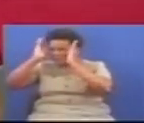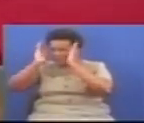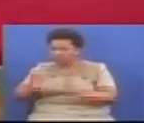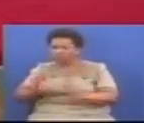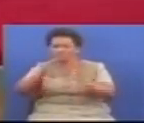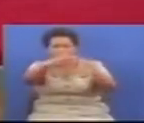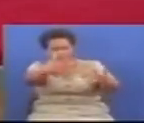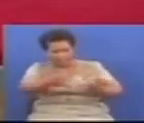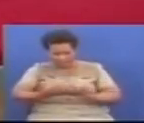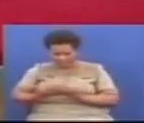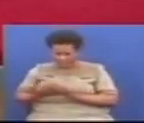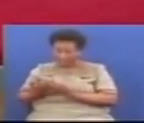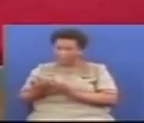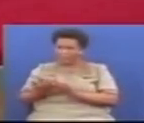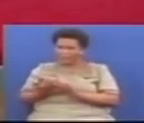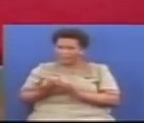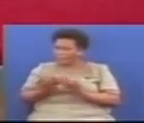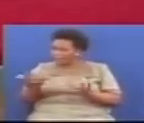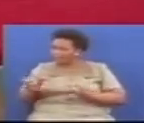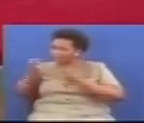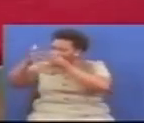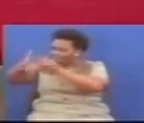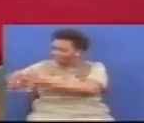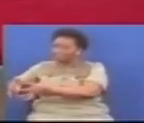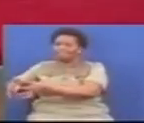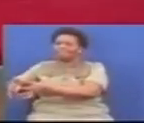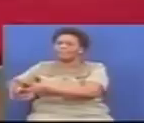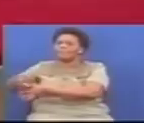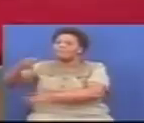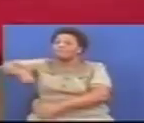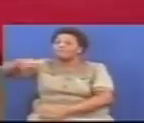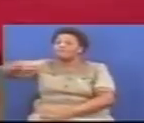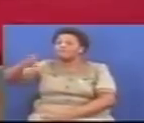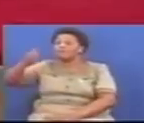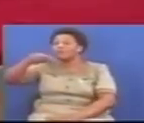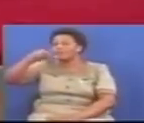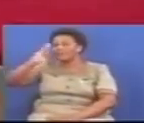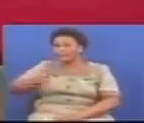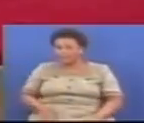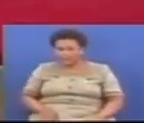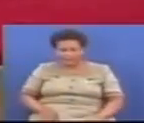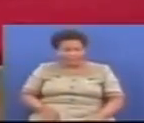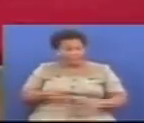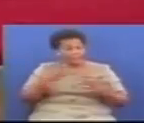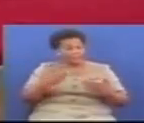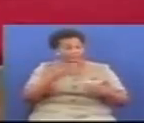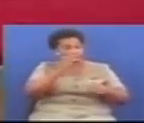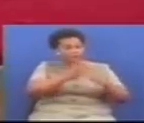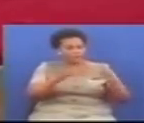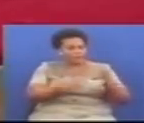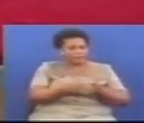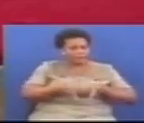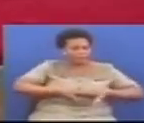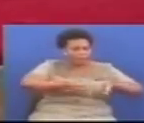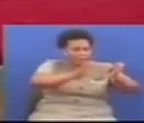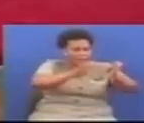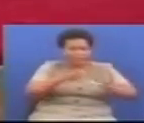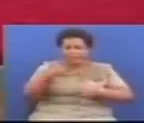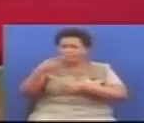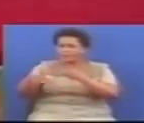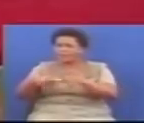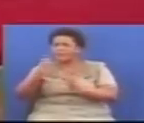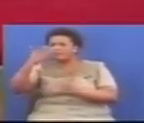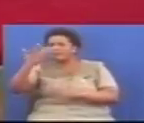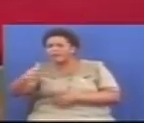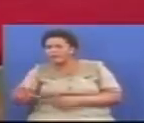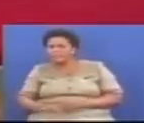yote kwa jumla yake nchi nzima, inapelekwa kwenye kapu kula serikali. Kwa hiyo hata miradi ya kimkakati, barabara zinazojengwa, miradi ya maji, mishahara ya watumishi, hii ni